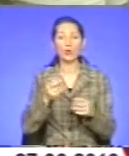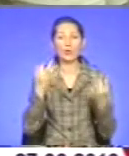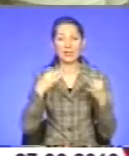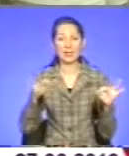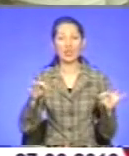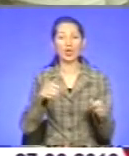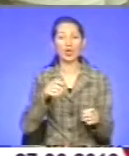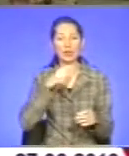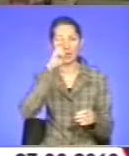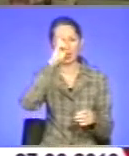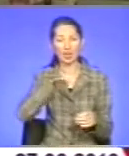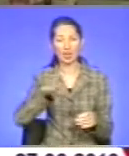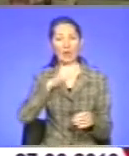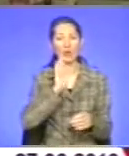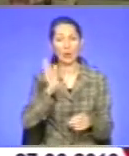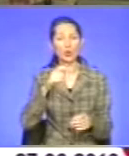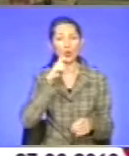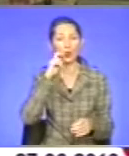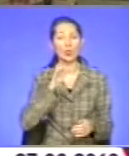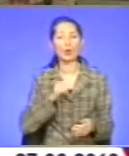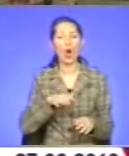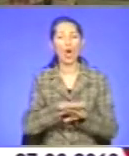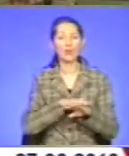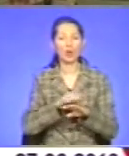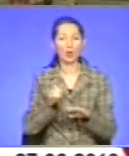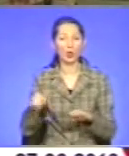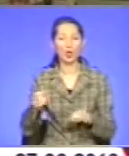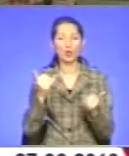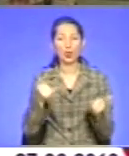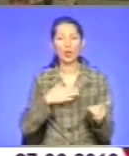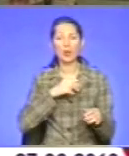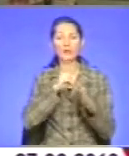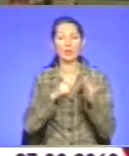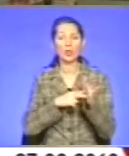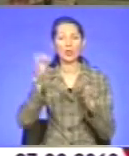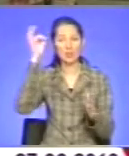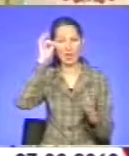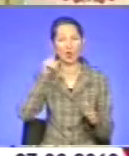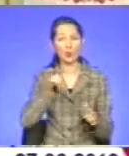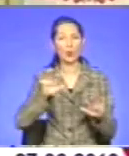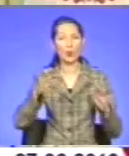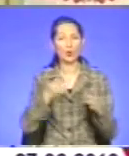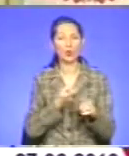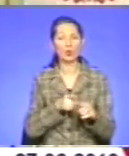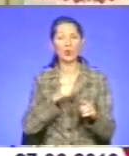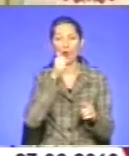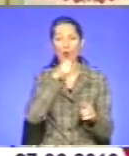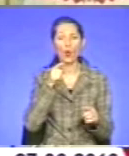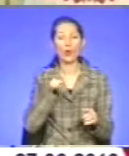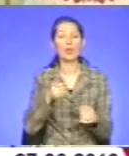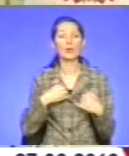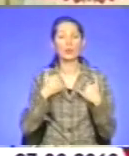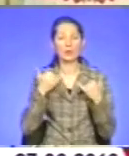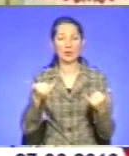держави, майбутнього українського народу. Нині ми у 17-те згадуємо ту подію. І саме їй цьогоріч присвятили четвертий